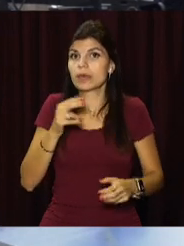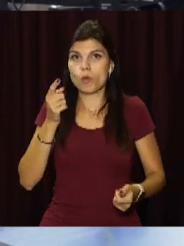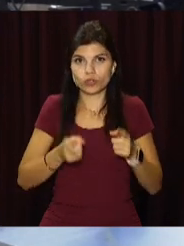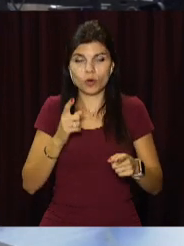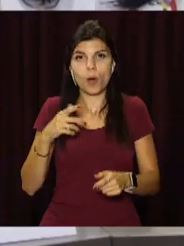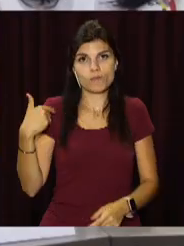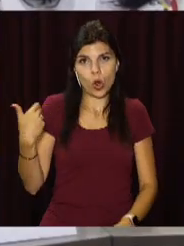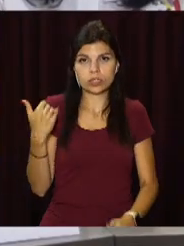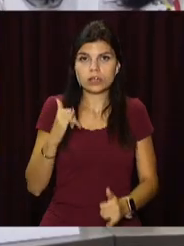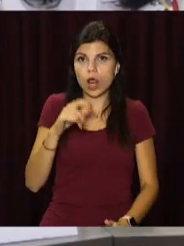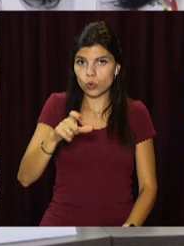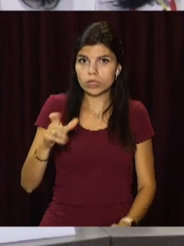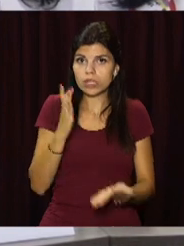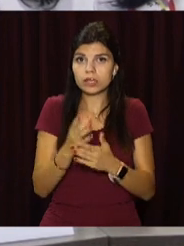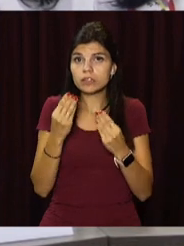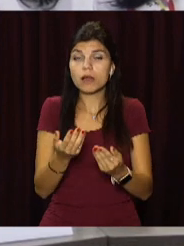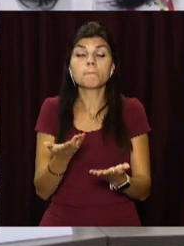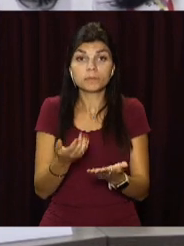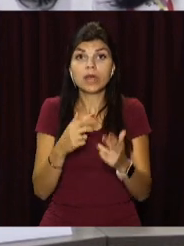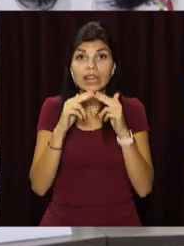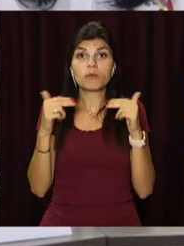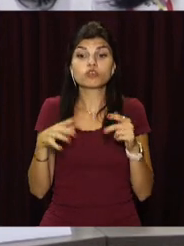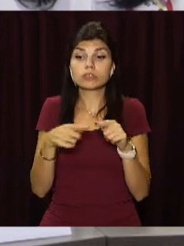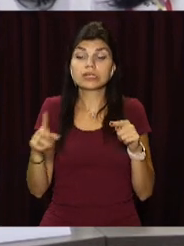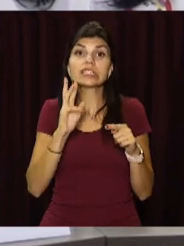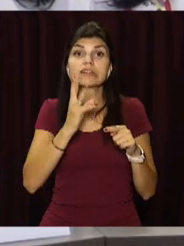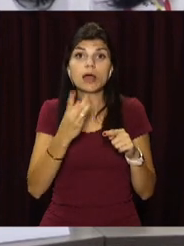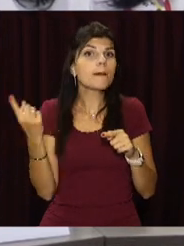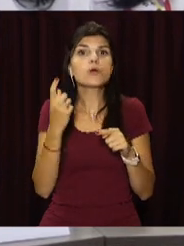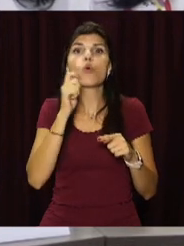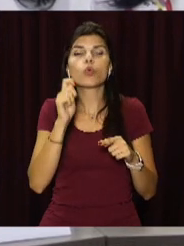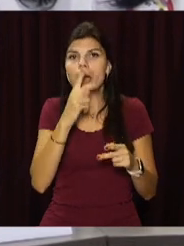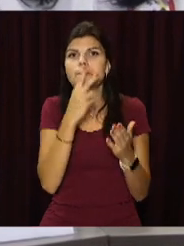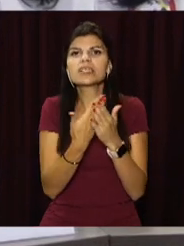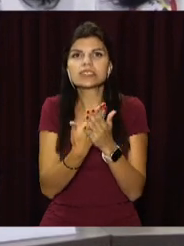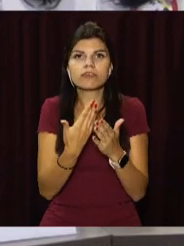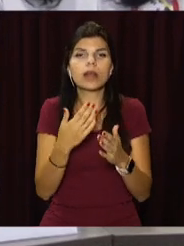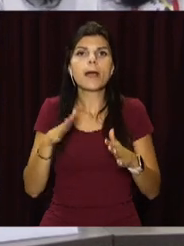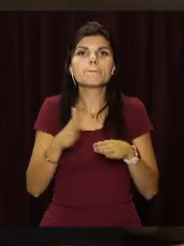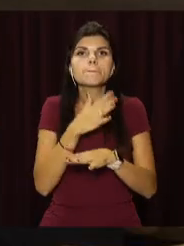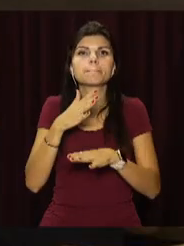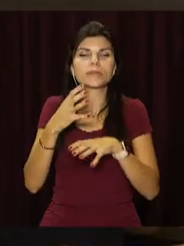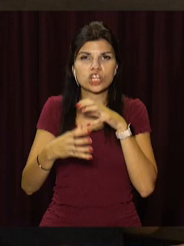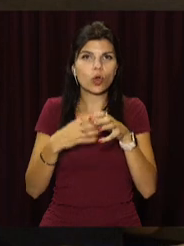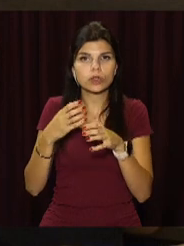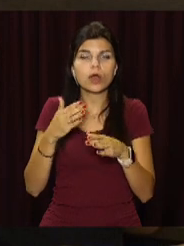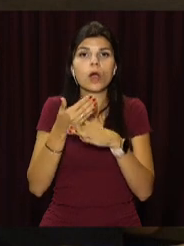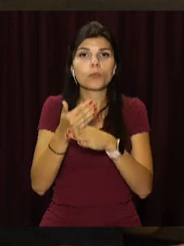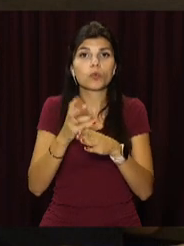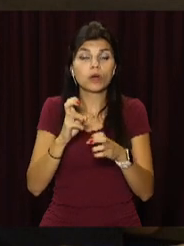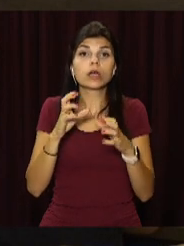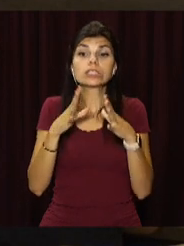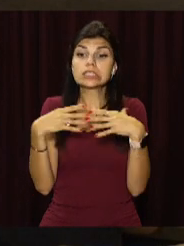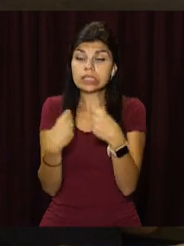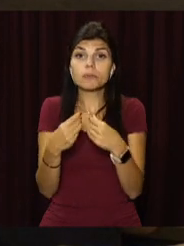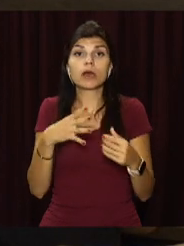по-справжньому корисною для людей. Крім цього, у Дніпрі вже 3 роки працює перше українське представництво міжнародної програми допомоги сім'ям загиблих.